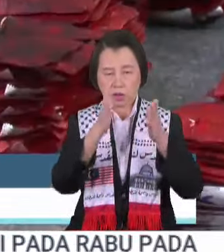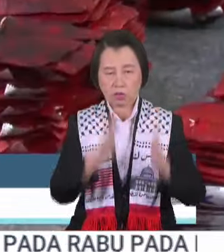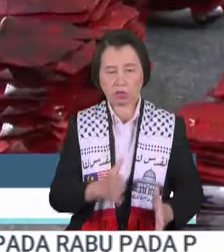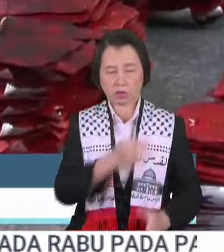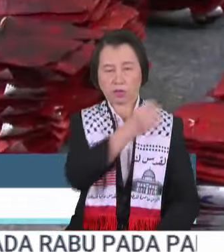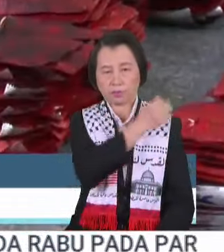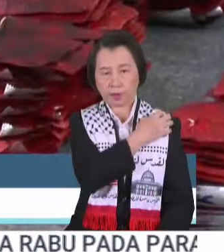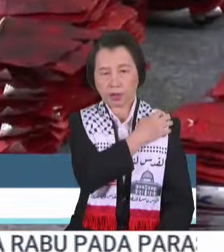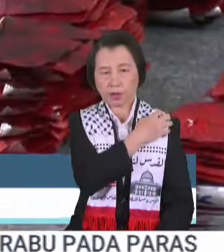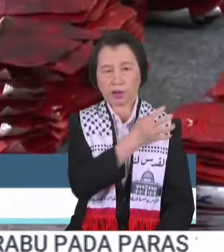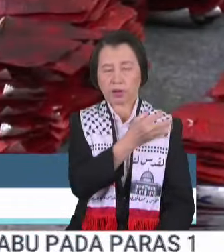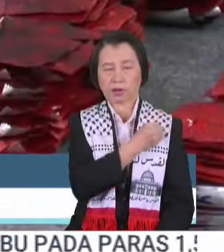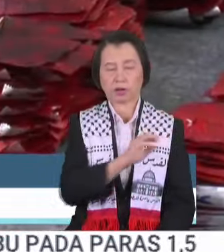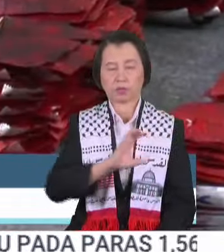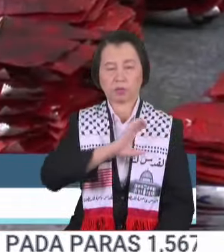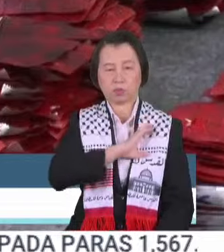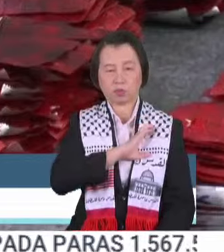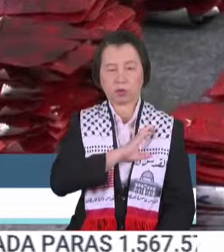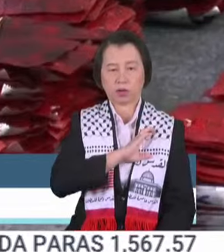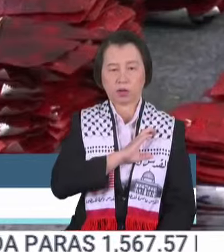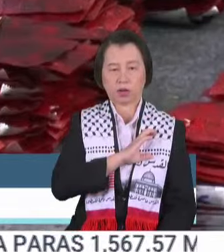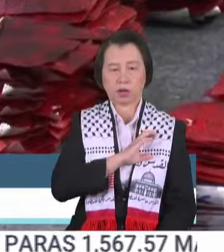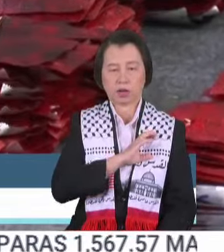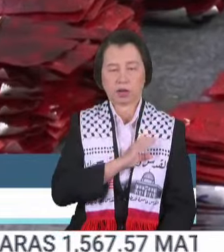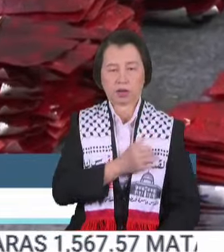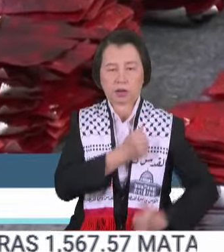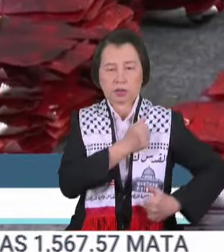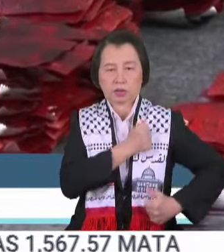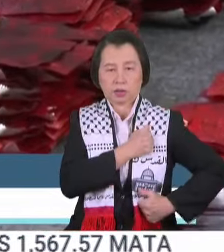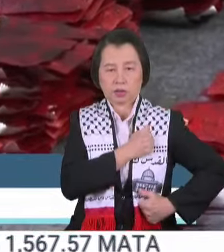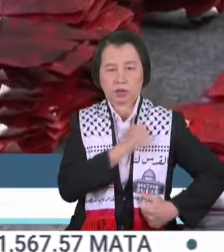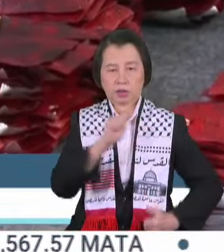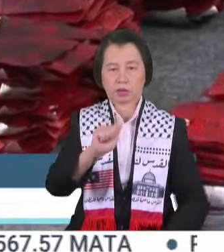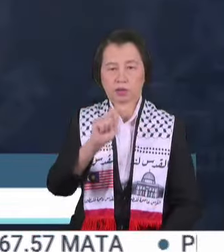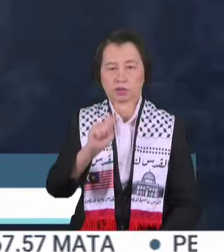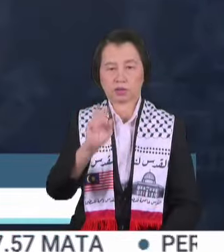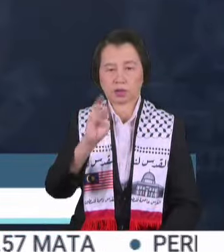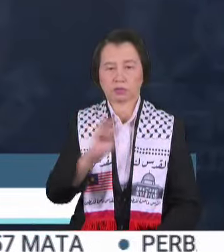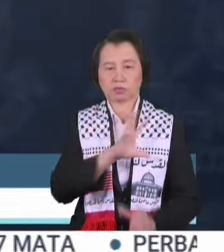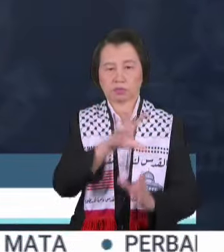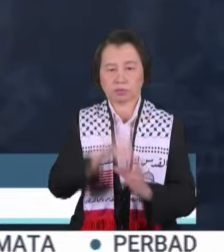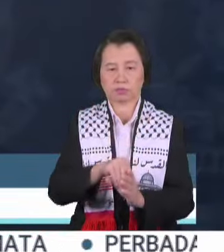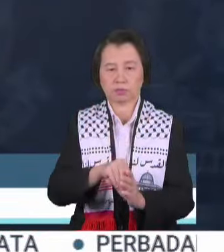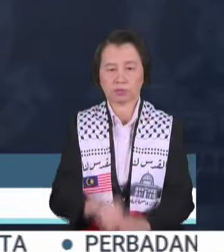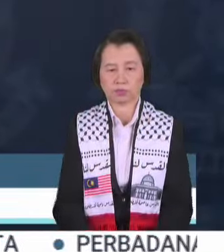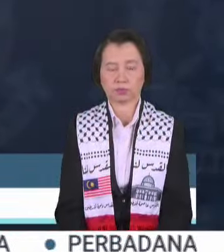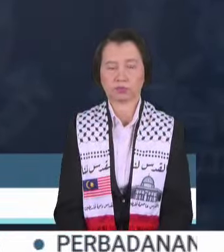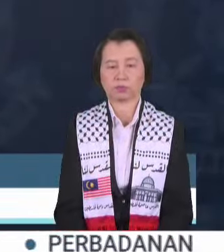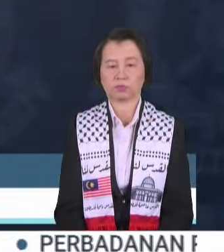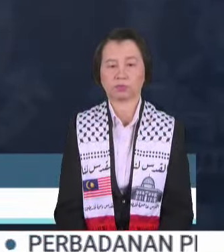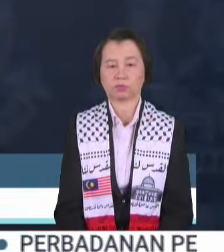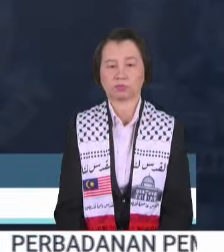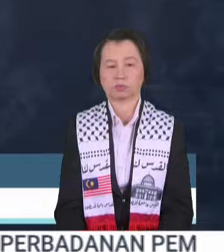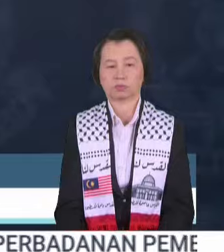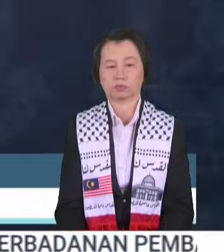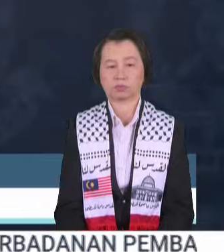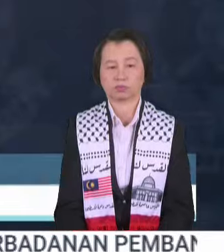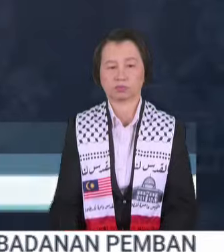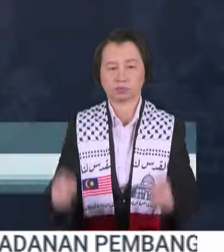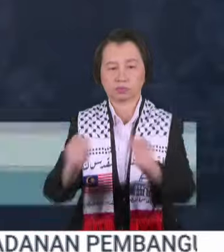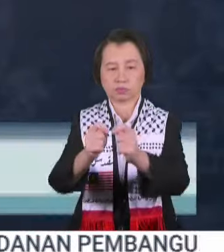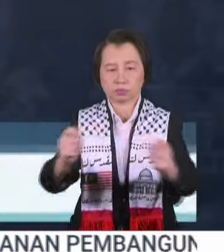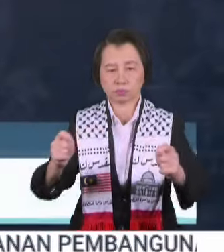lagi pegawai dan anggota Angkatan Tentera Malaysia ATM. Di